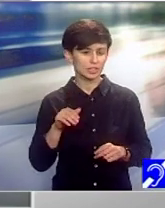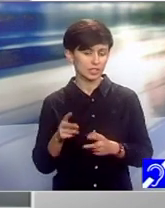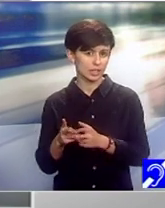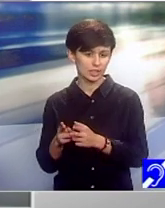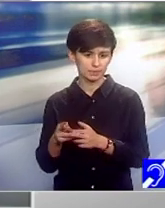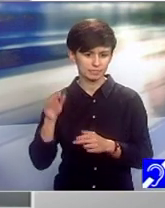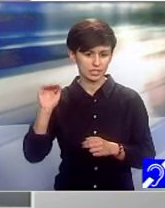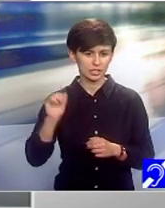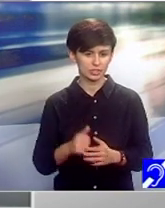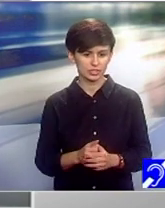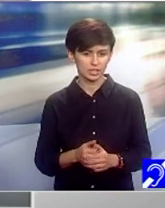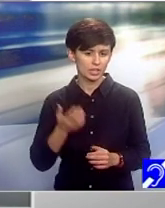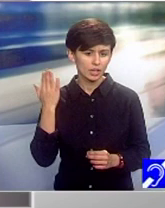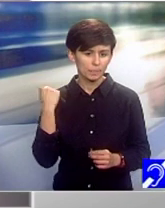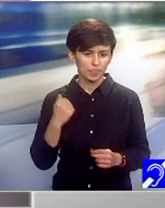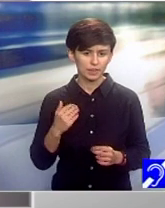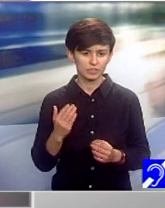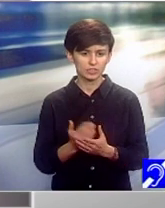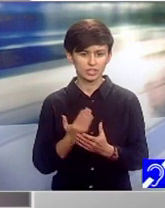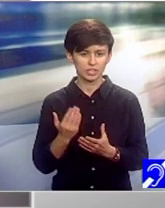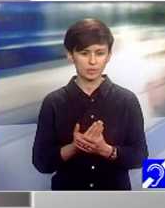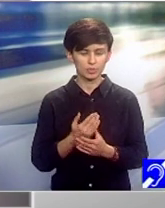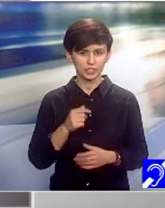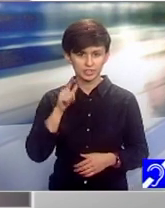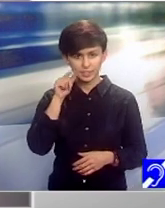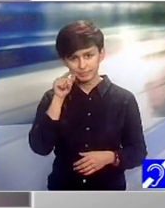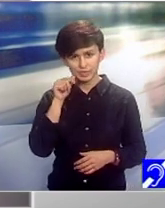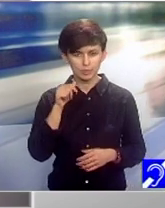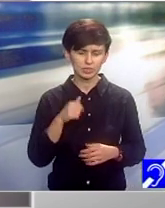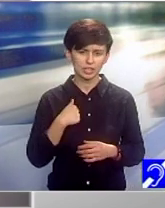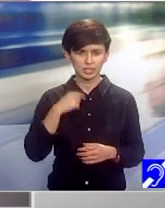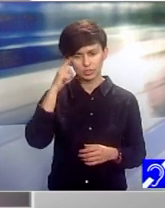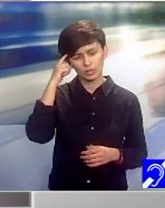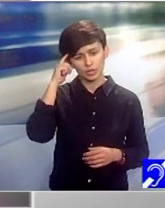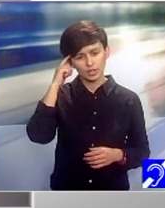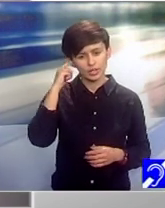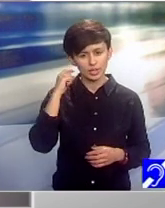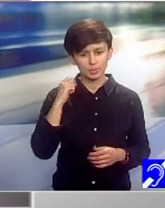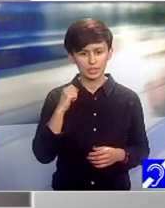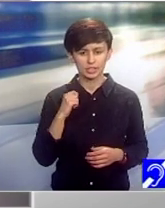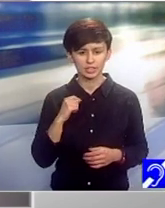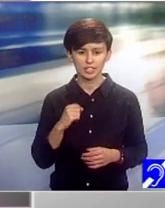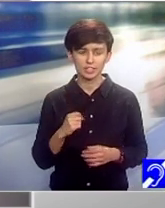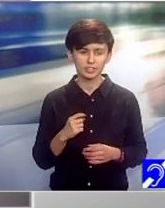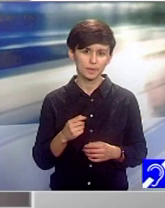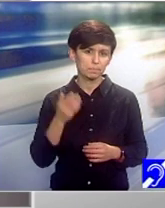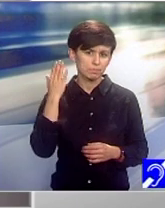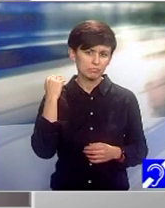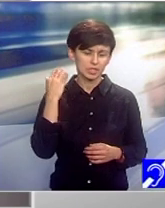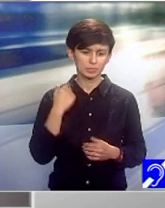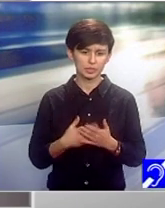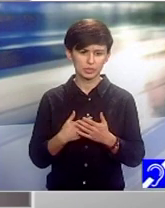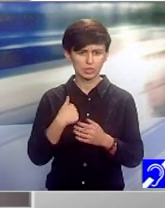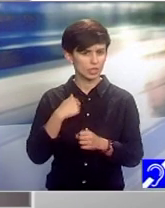E o poveste destul de amuzantă pentru mine, cel puțin. Amuzantă, da. De fiecare dată când mă gândesc înapoi, mi se pare extrem de amuzant, deoarece lucram pe timpul